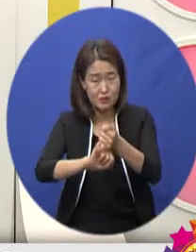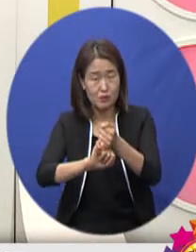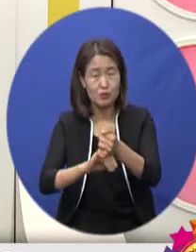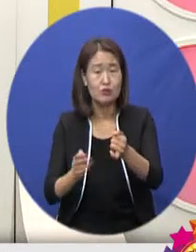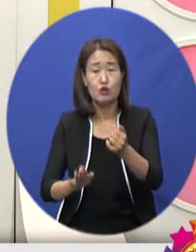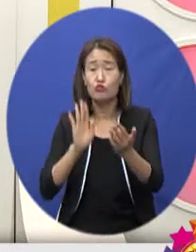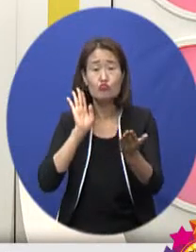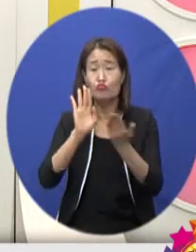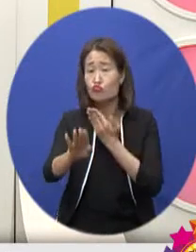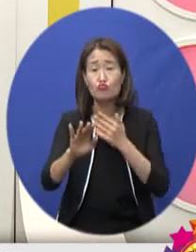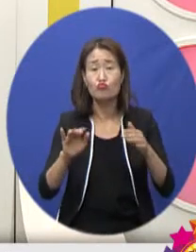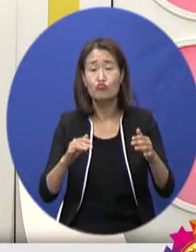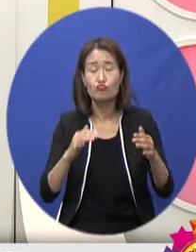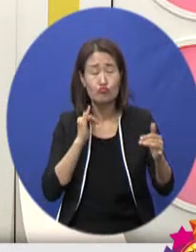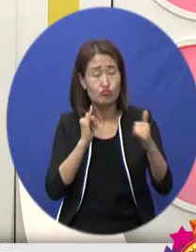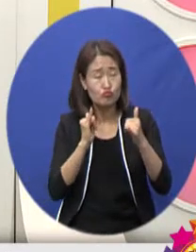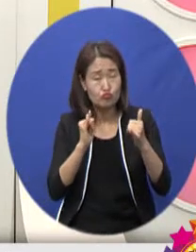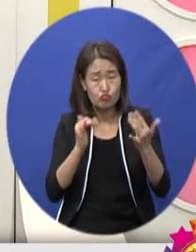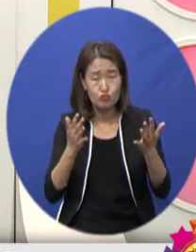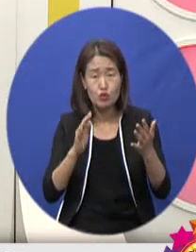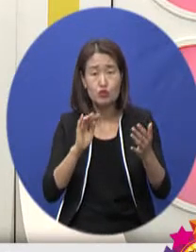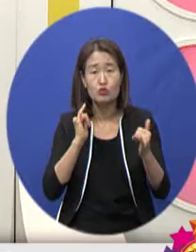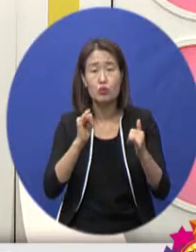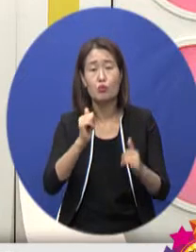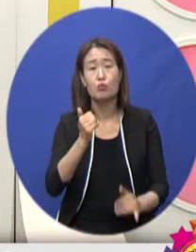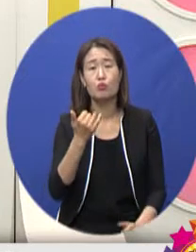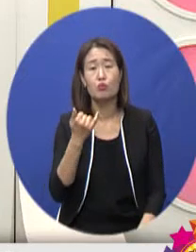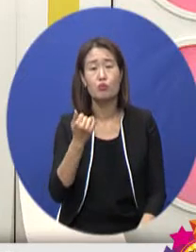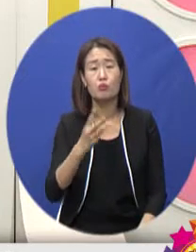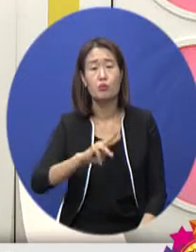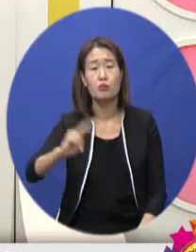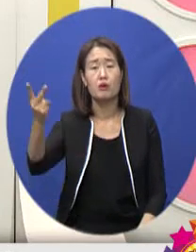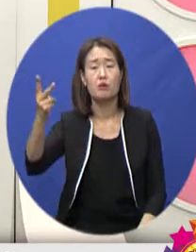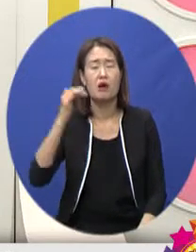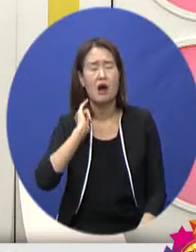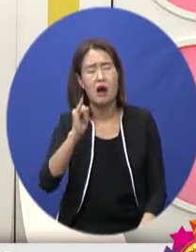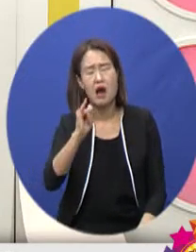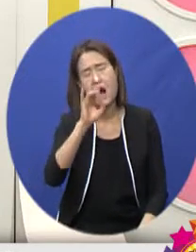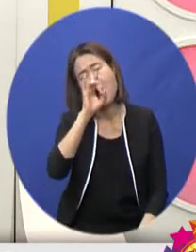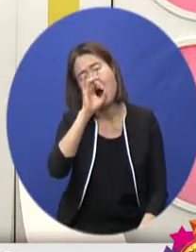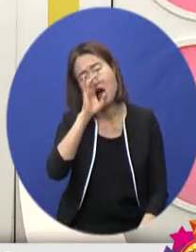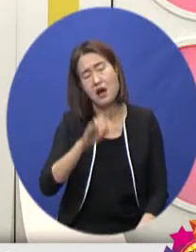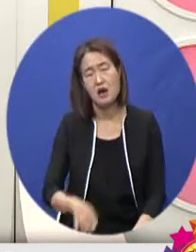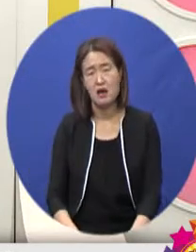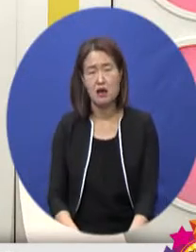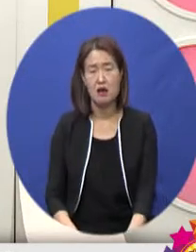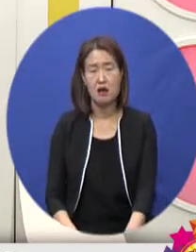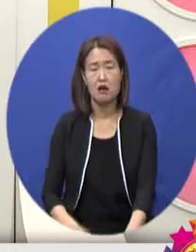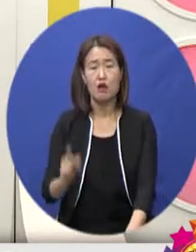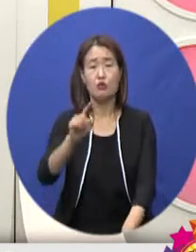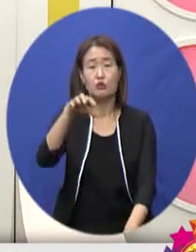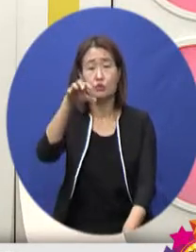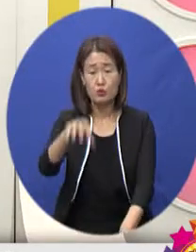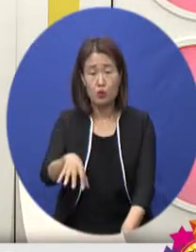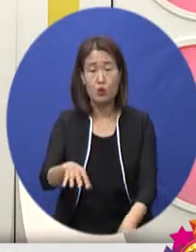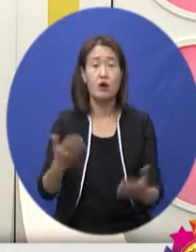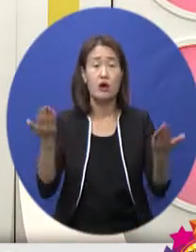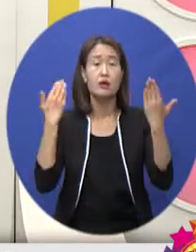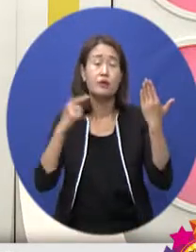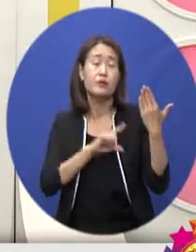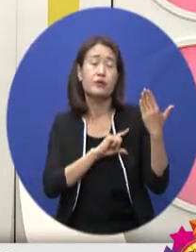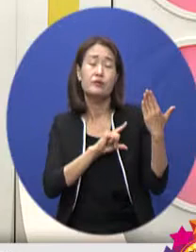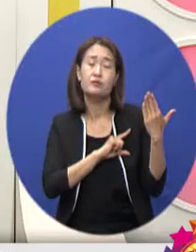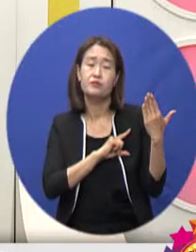후에는 전화로 주고받겠는데 전화번호가 바뀌었던가 전화가 안 됩니다. 그러면 어느 지역의 어느